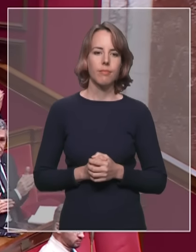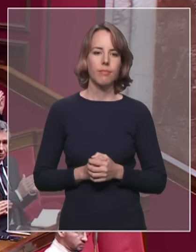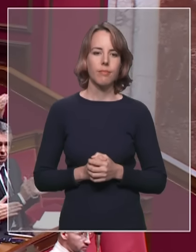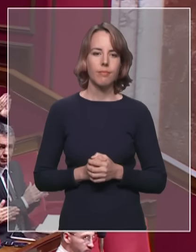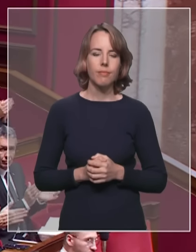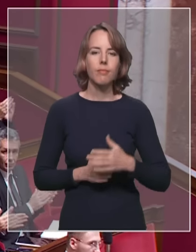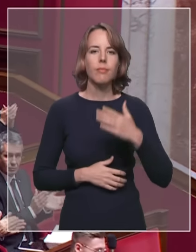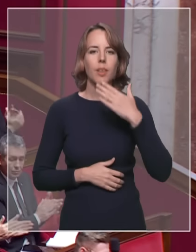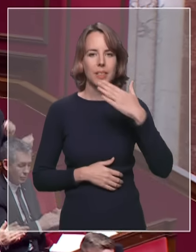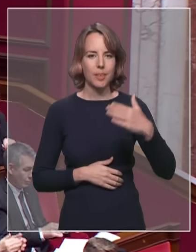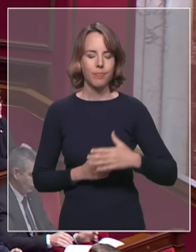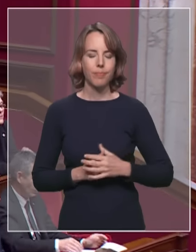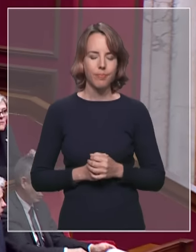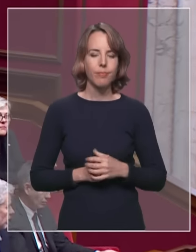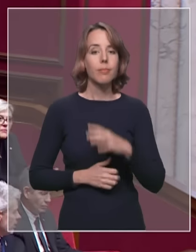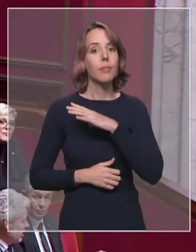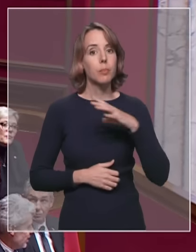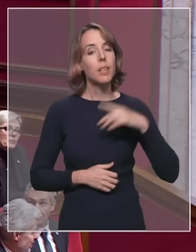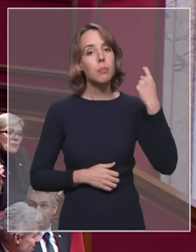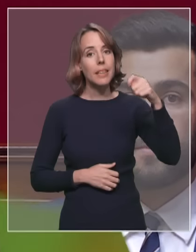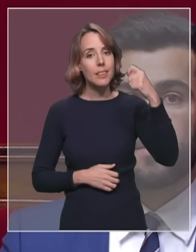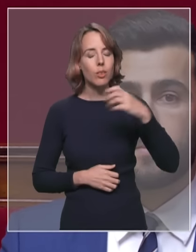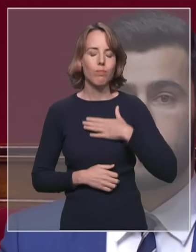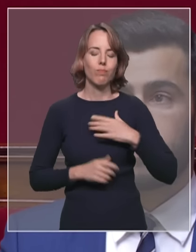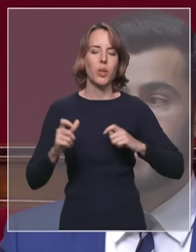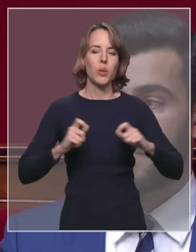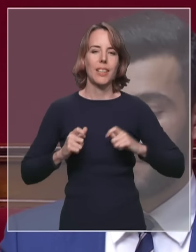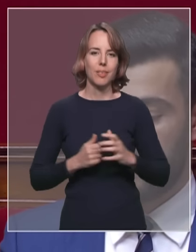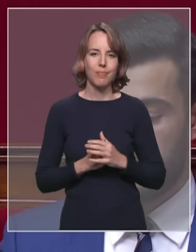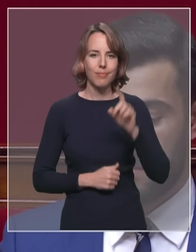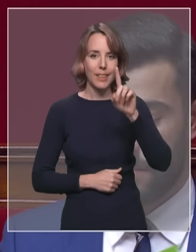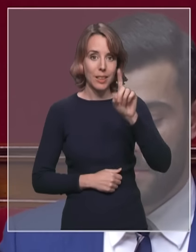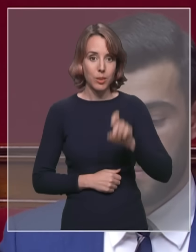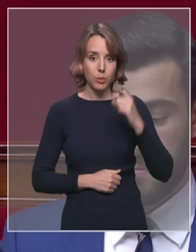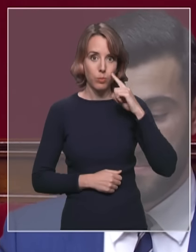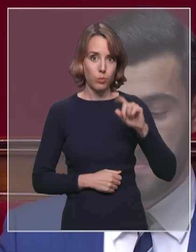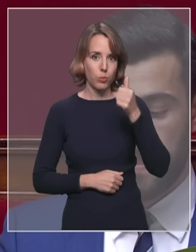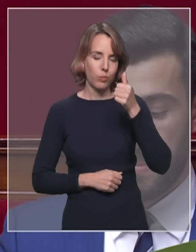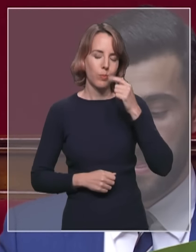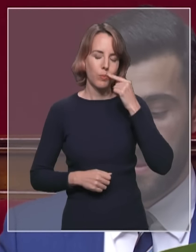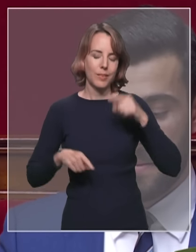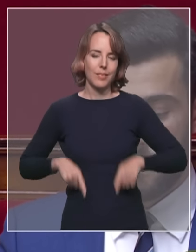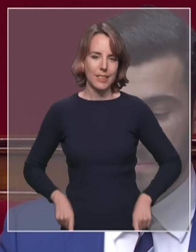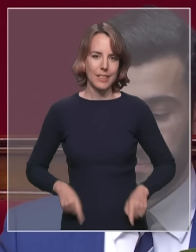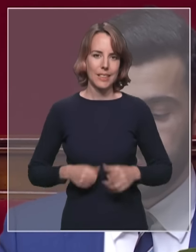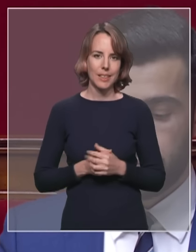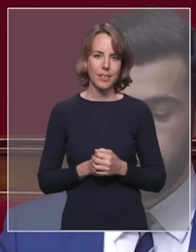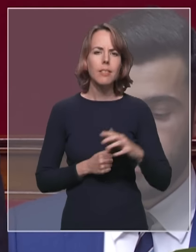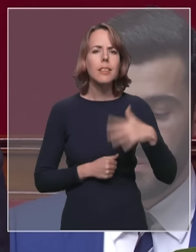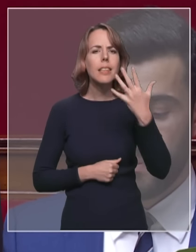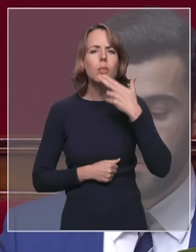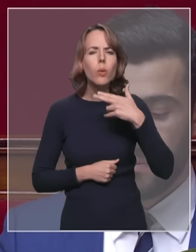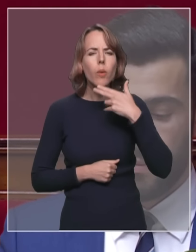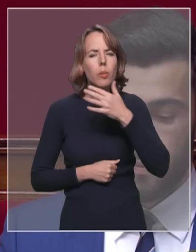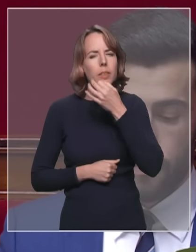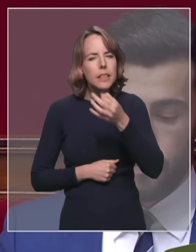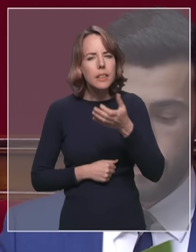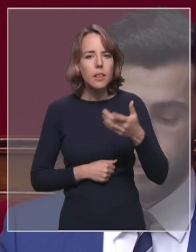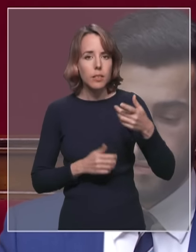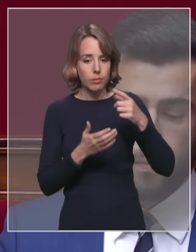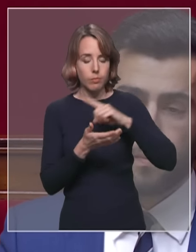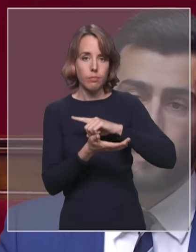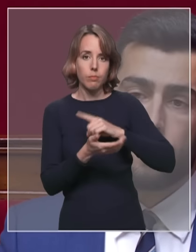Merci. Madame la Présidente, chers collègues, ma question s'adresse à Monsieur le Premier ministre. Le 15 novembre dernier, vous affirmiez que le projet de loi de finances